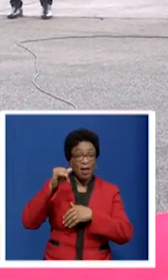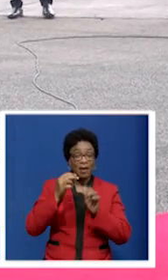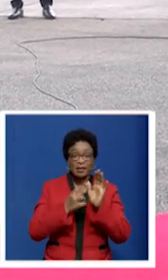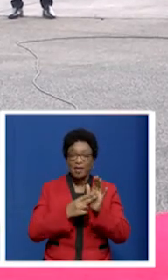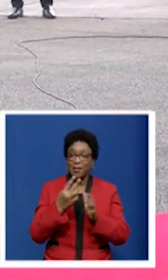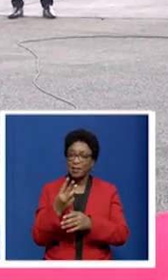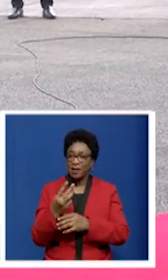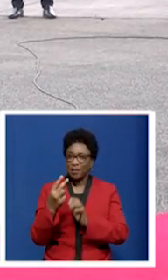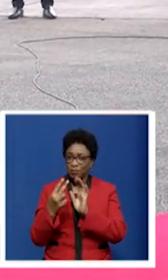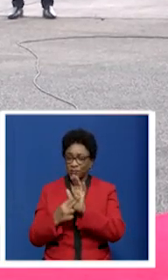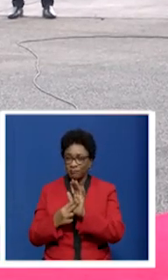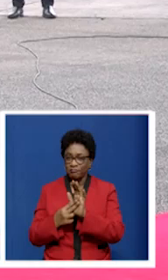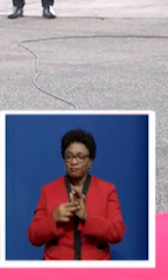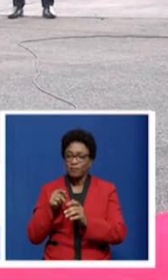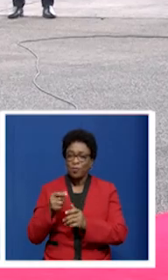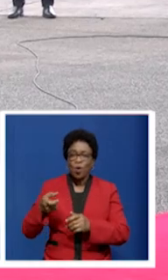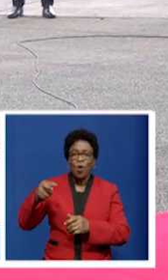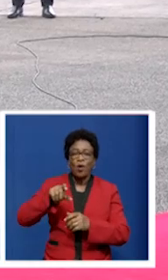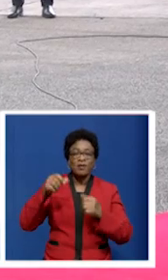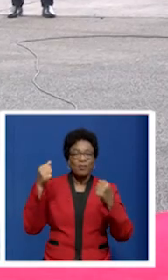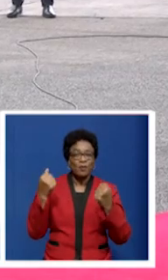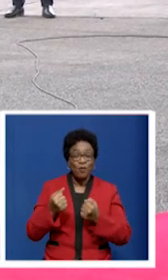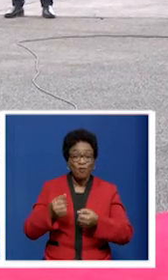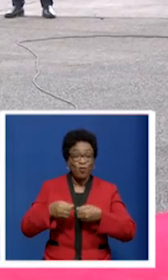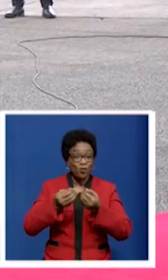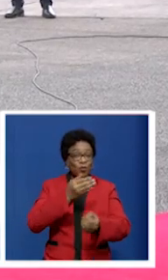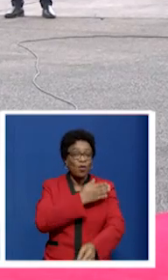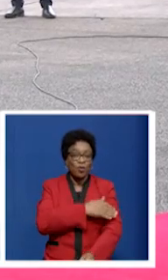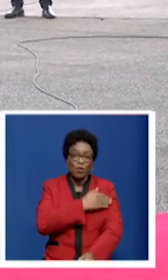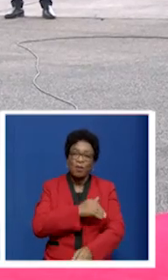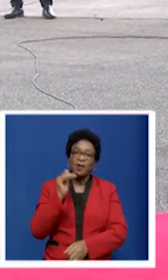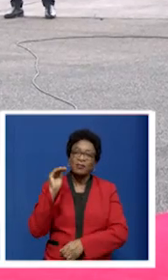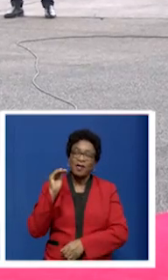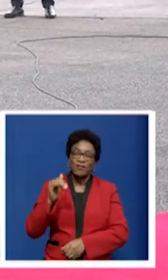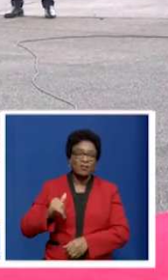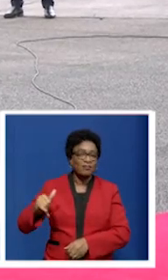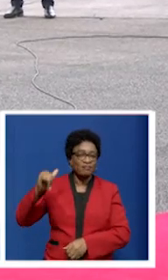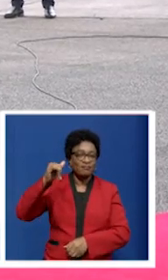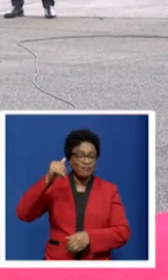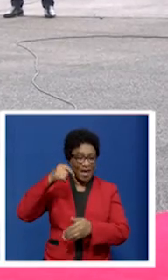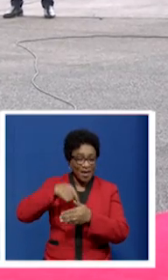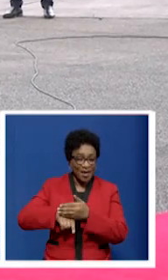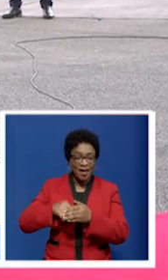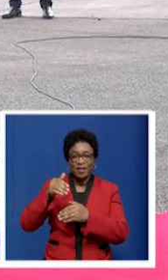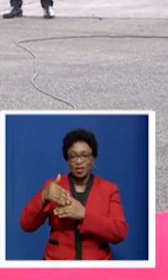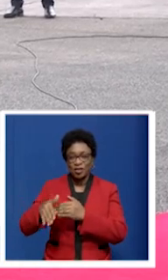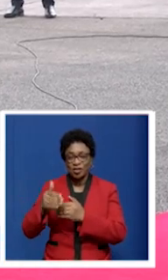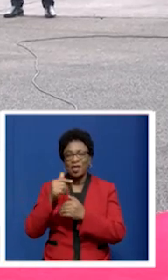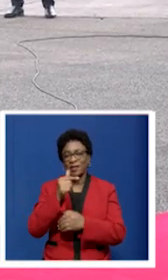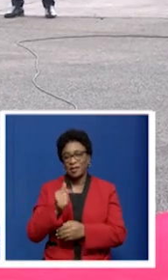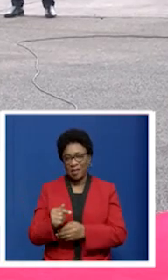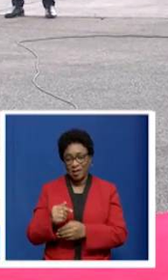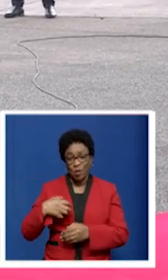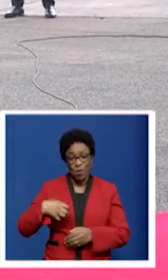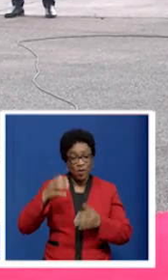737-9 Max inakwenda kuongeza nguvu ya utoaji wa huduma wa usafiri wa ndege wa ndani na nje Ya Tanzania ambapo